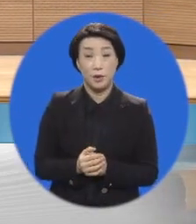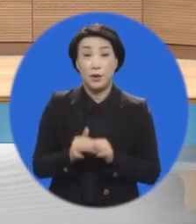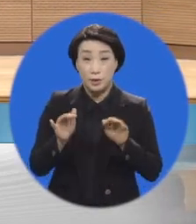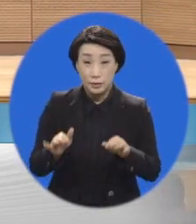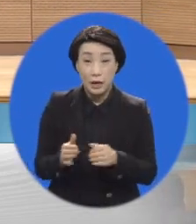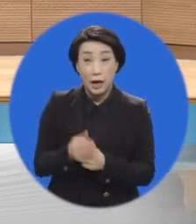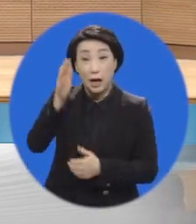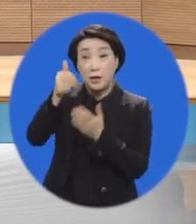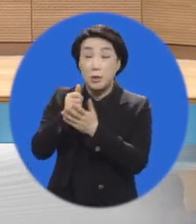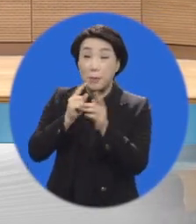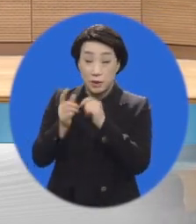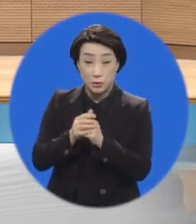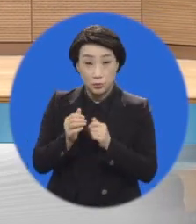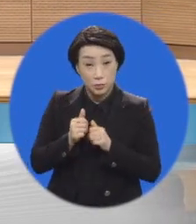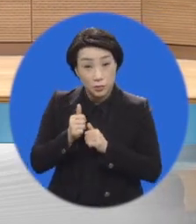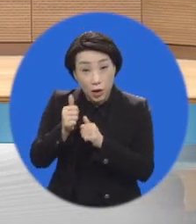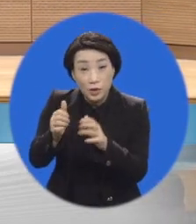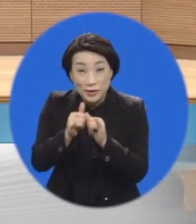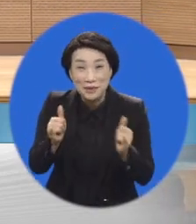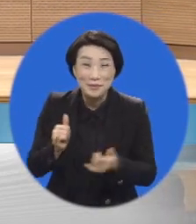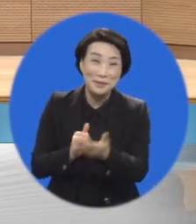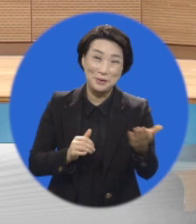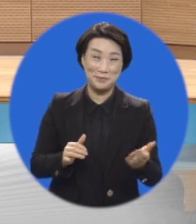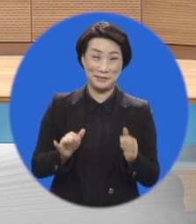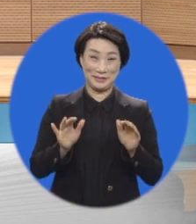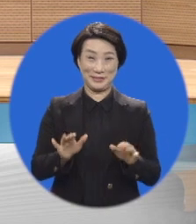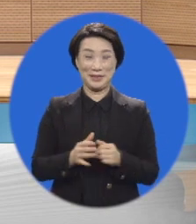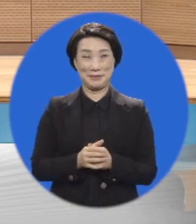근데 하나님 말씀을 쫓아가는 자에게는